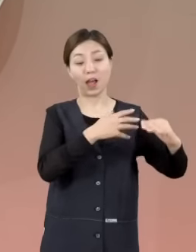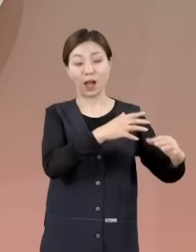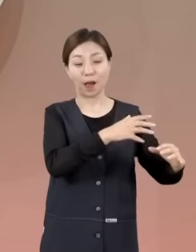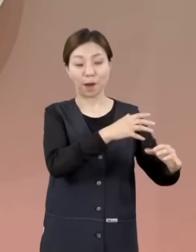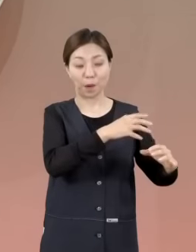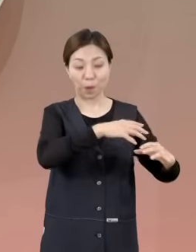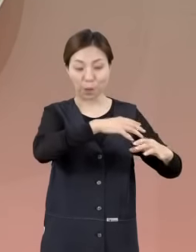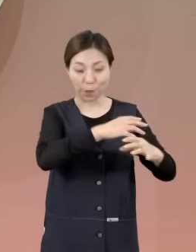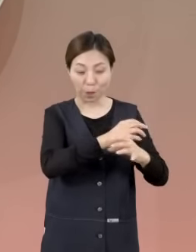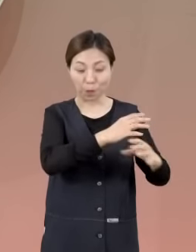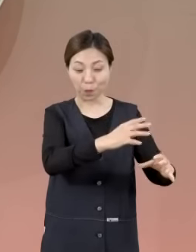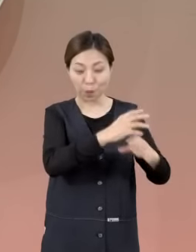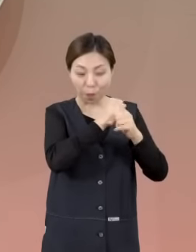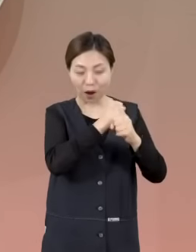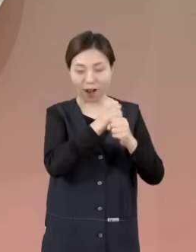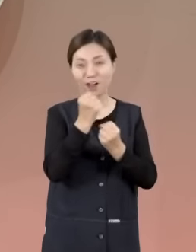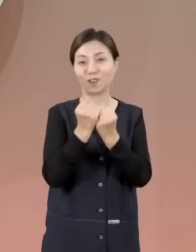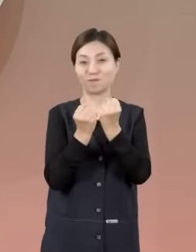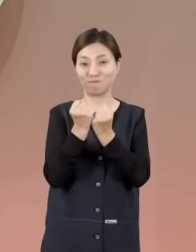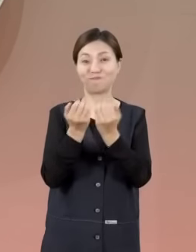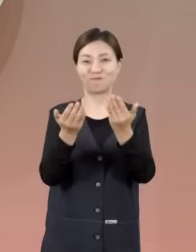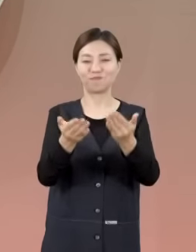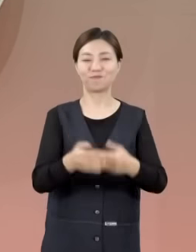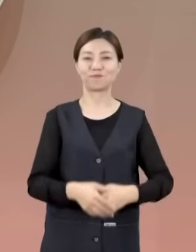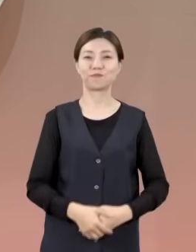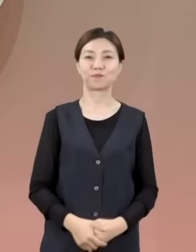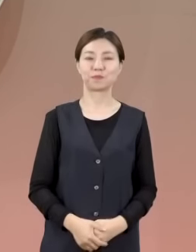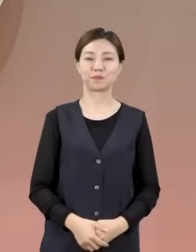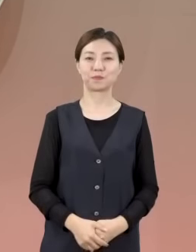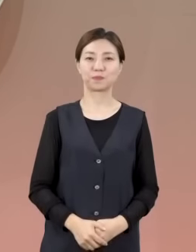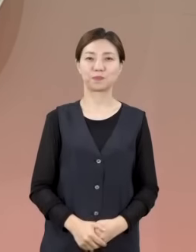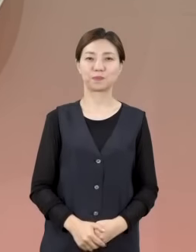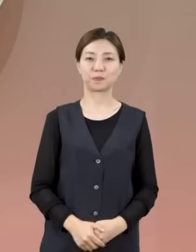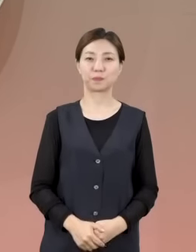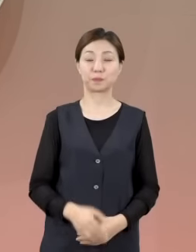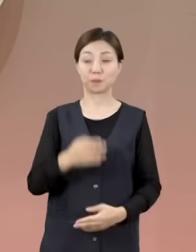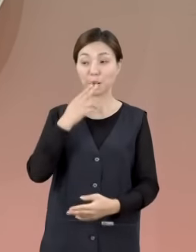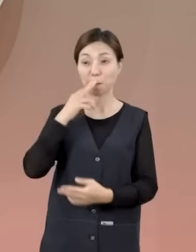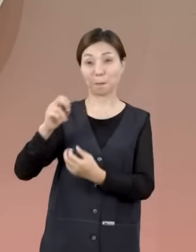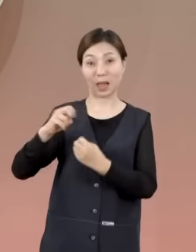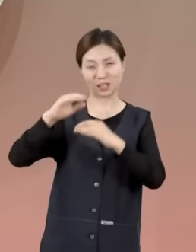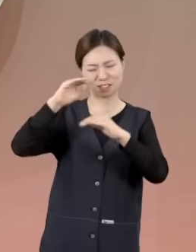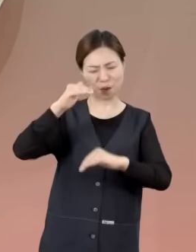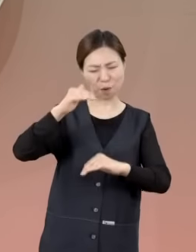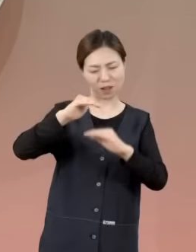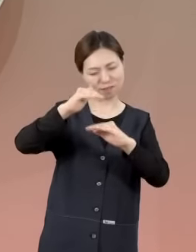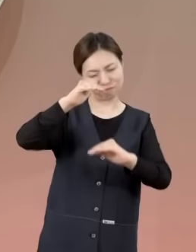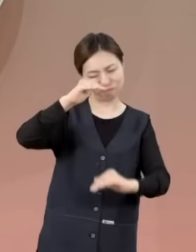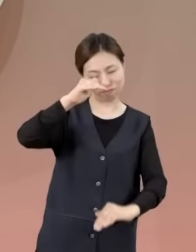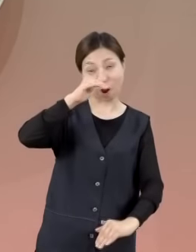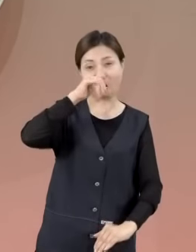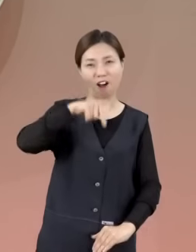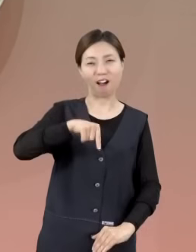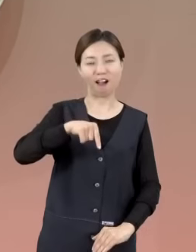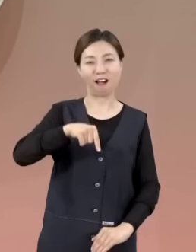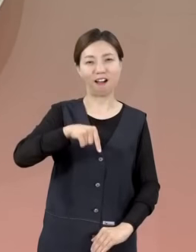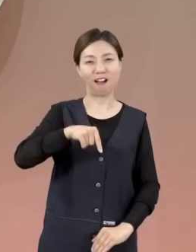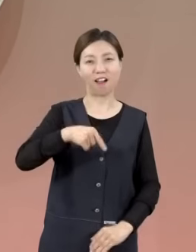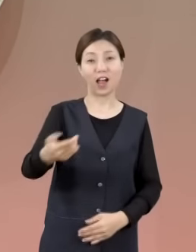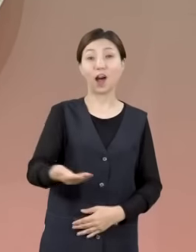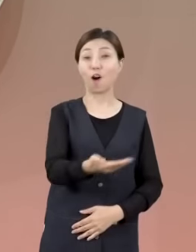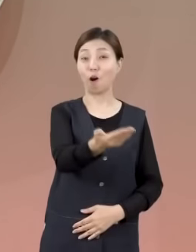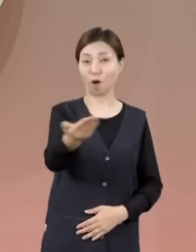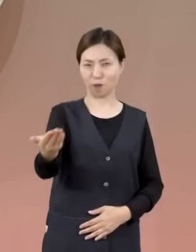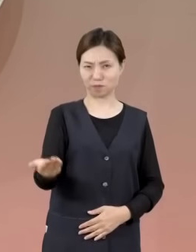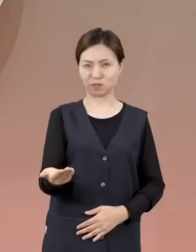내용이지만 어 제가 한번 쭉 읽어드릴 습니다 그래서 편지의 내용은 좀